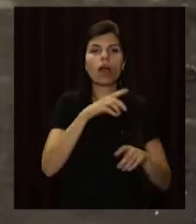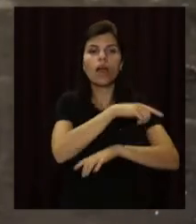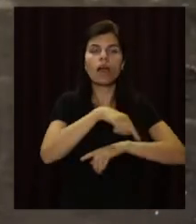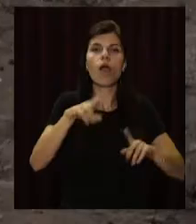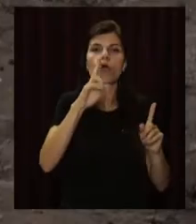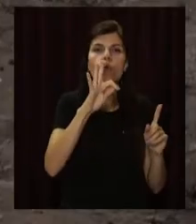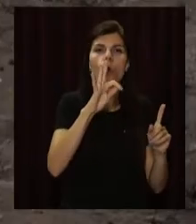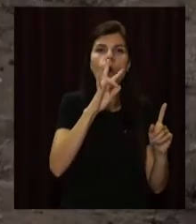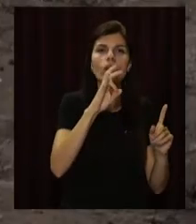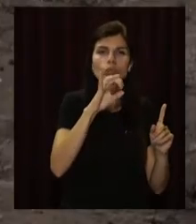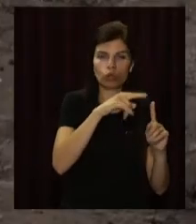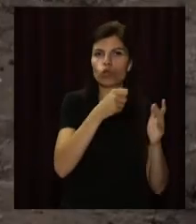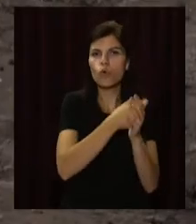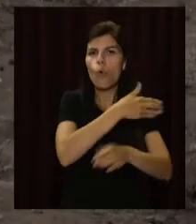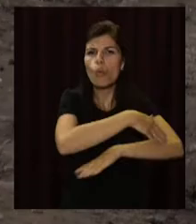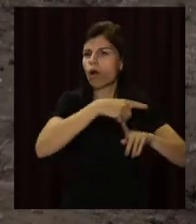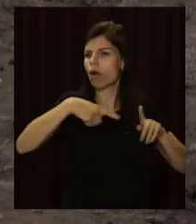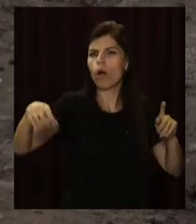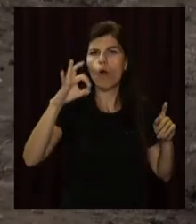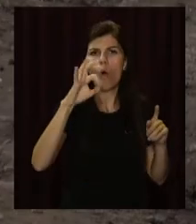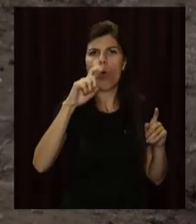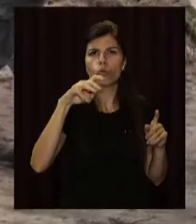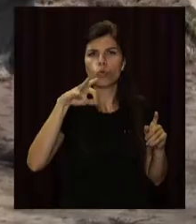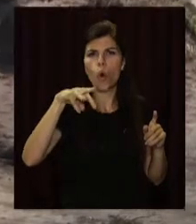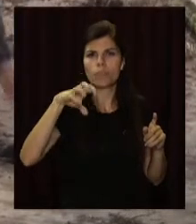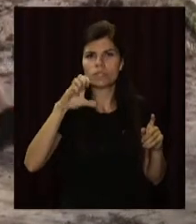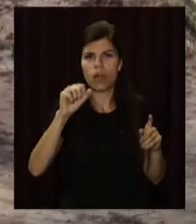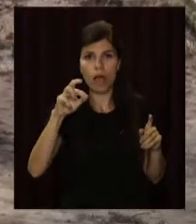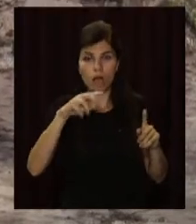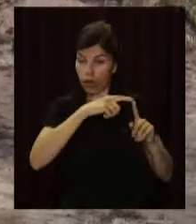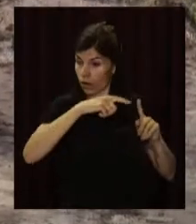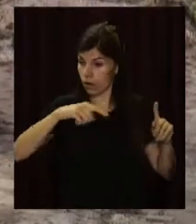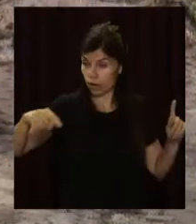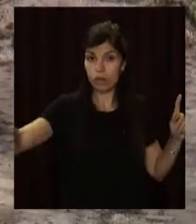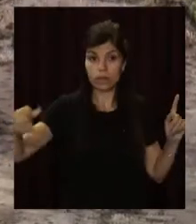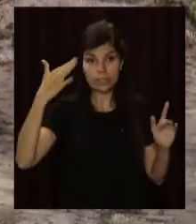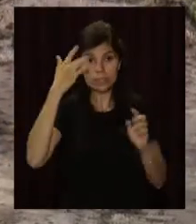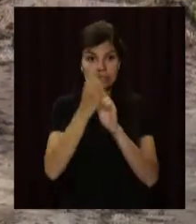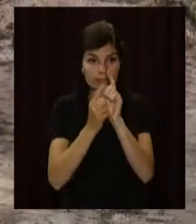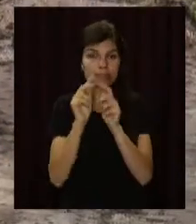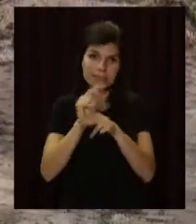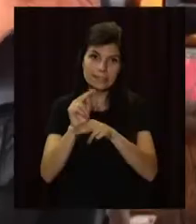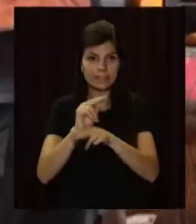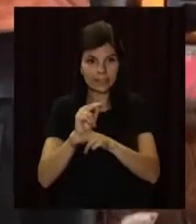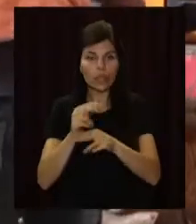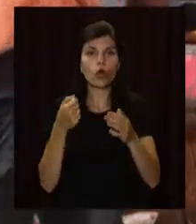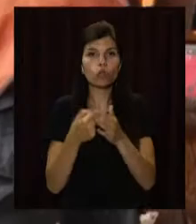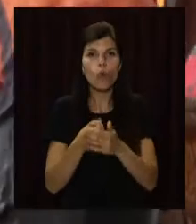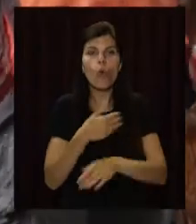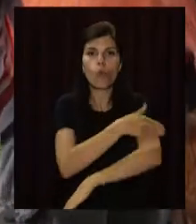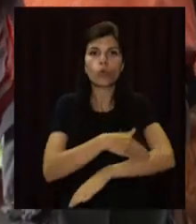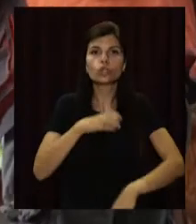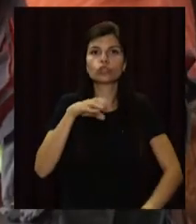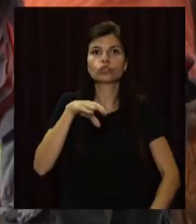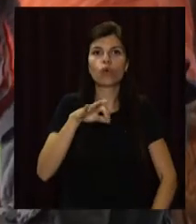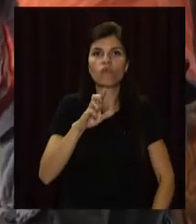до вулиці Ухтомського. Закінчити планують цьогоріч. А у новому році будівництво скверу збираються продовжити. До вулиці стовби.